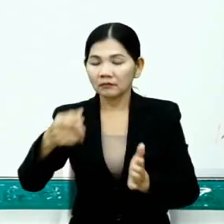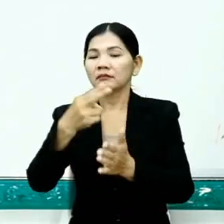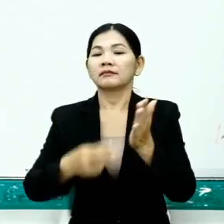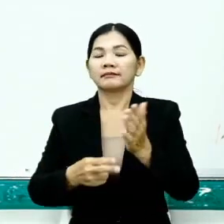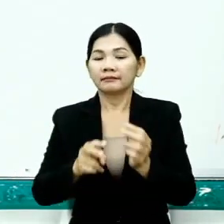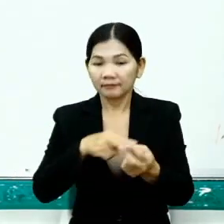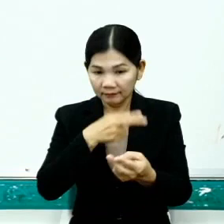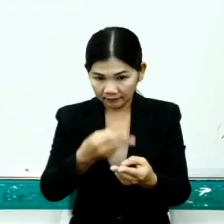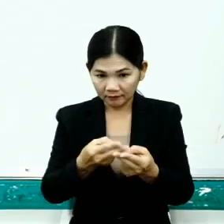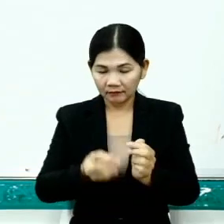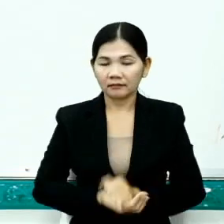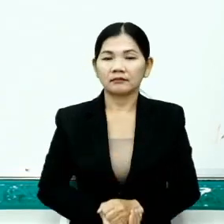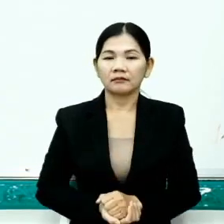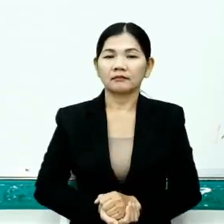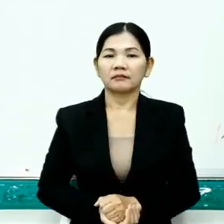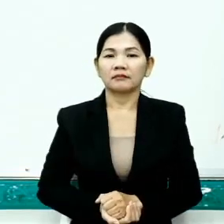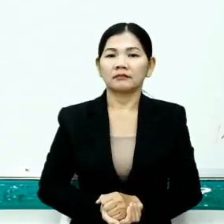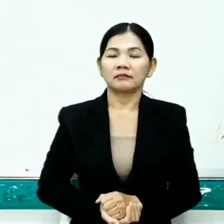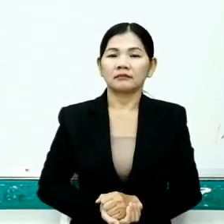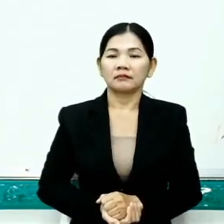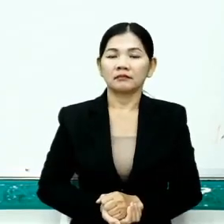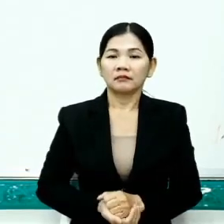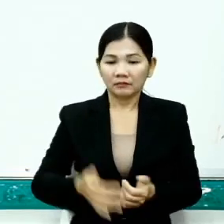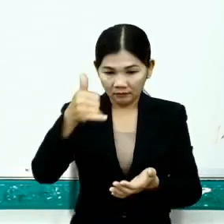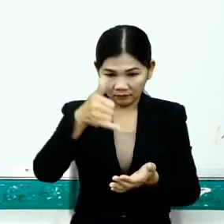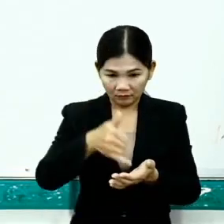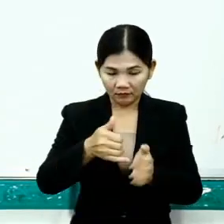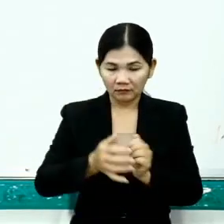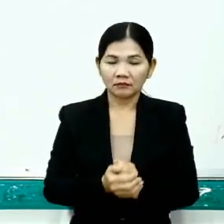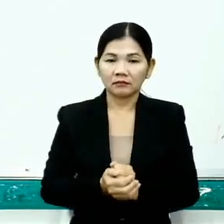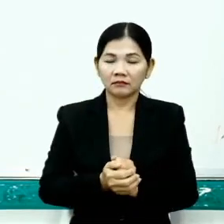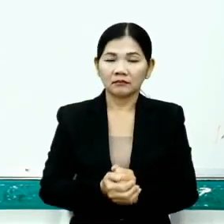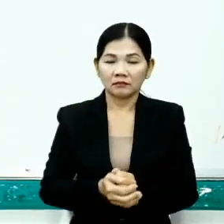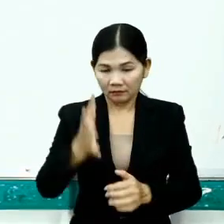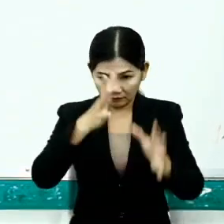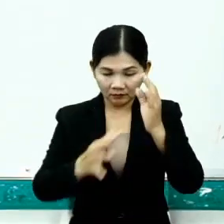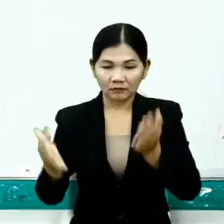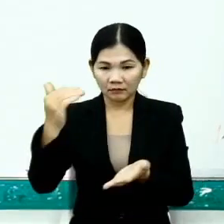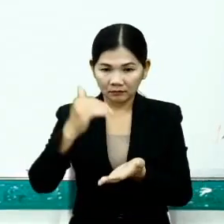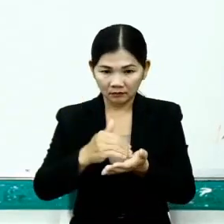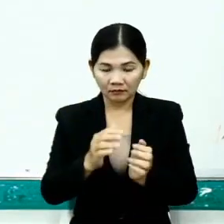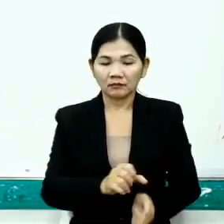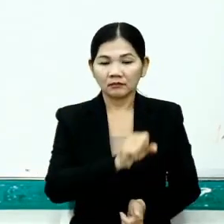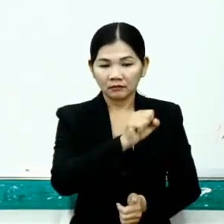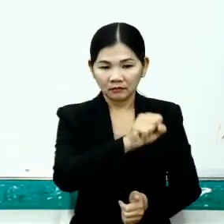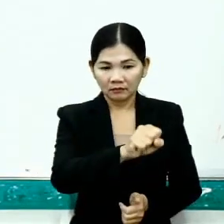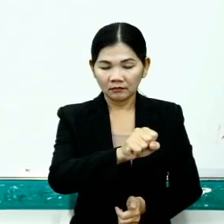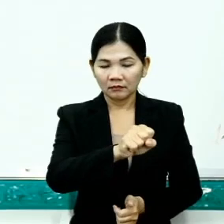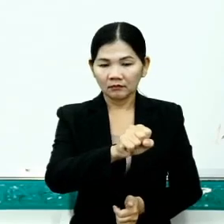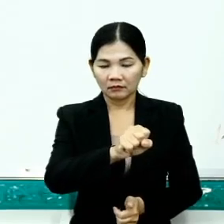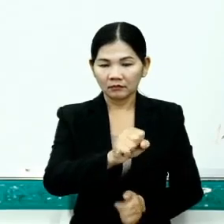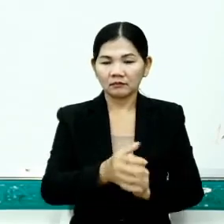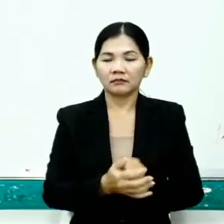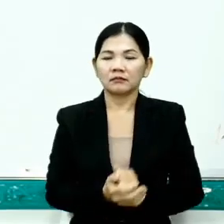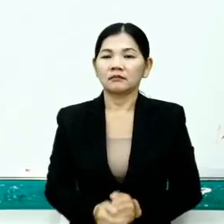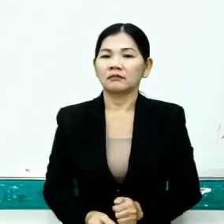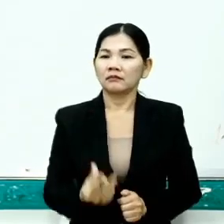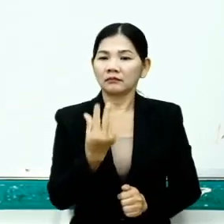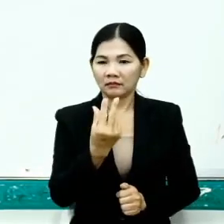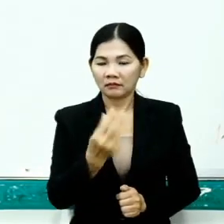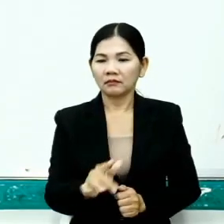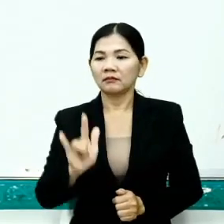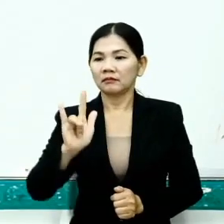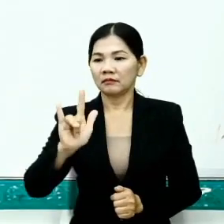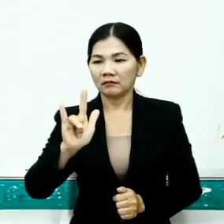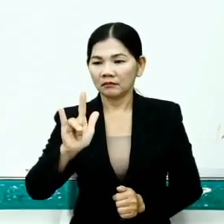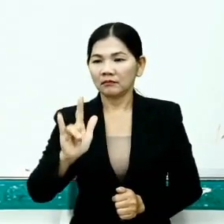chá lọc bàn ế. Chà thay nên nhạc rô riêng xa lăng vinh phim chì nhạc tó. Thó bó